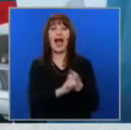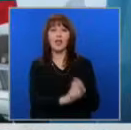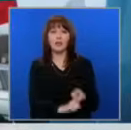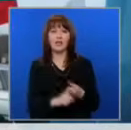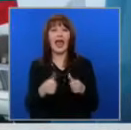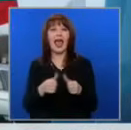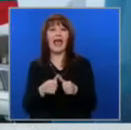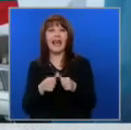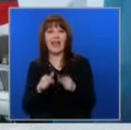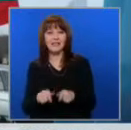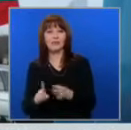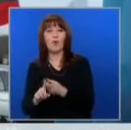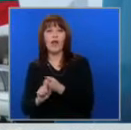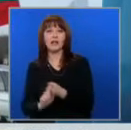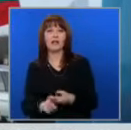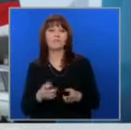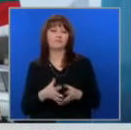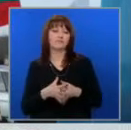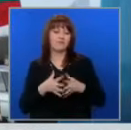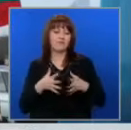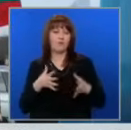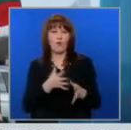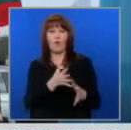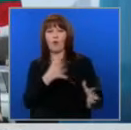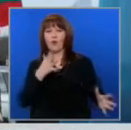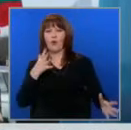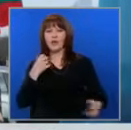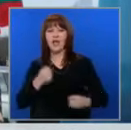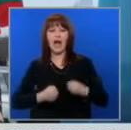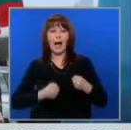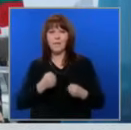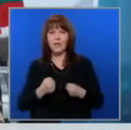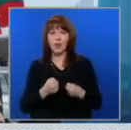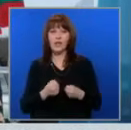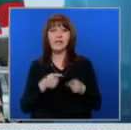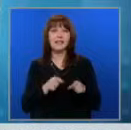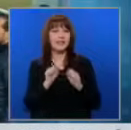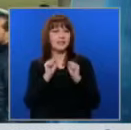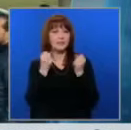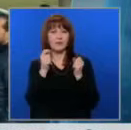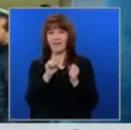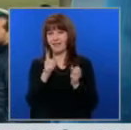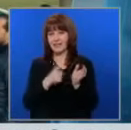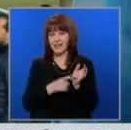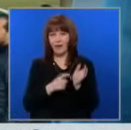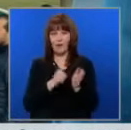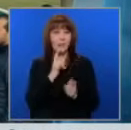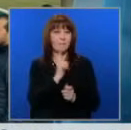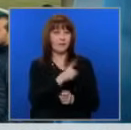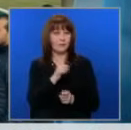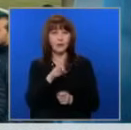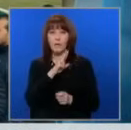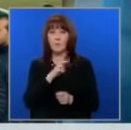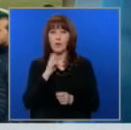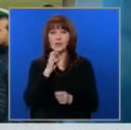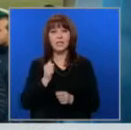Лесово и Кардам и се образуваха големи колони от автомобили. От МВР съобщиха, че тези протести са нерегламентирани и предупредиха, че